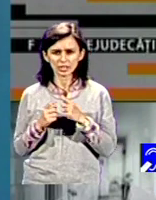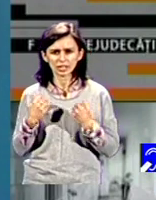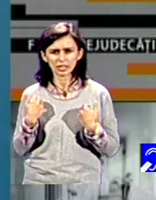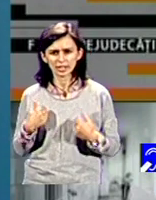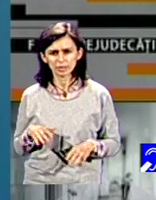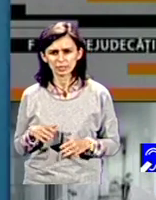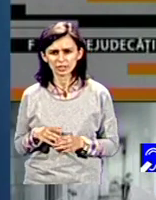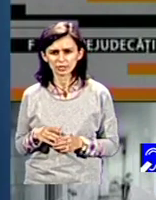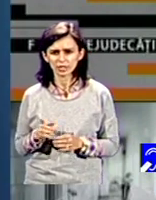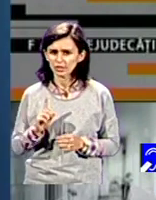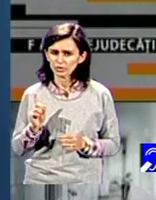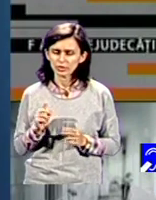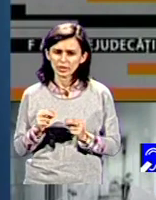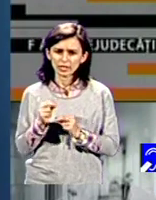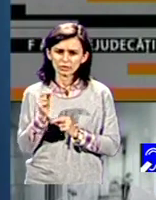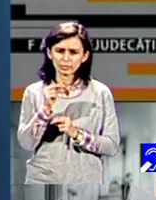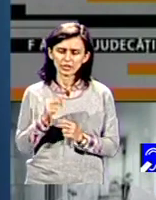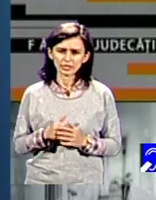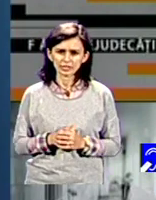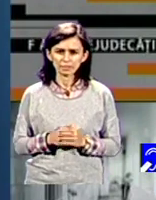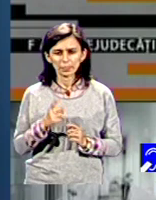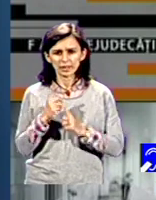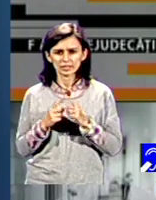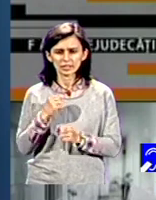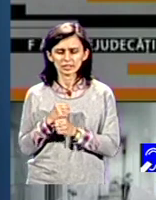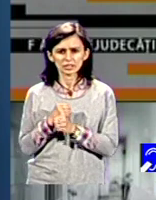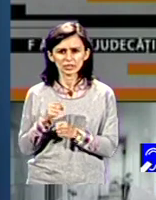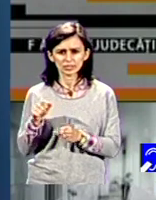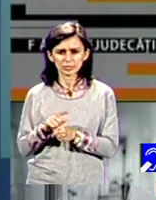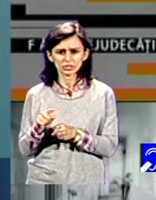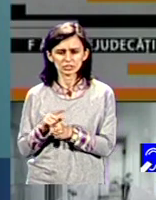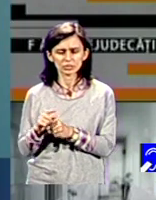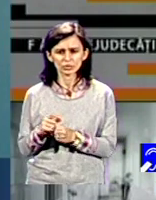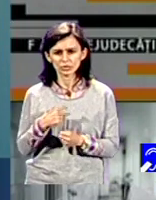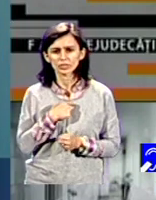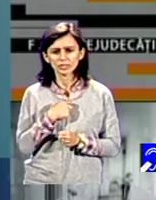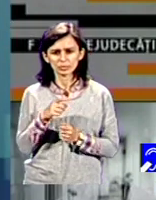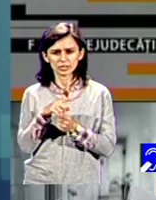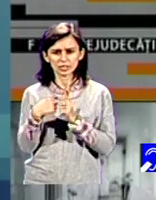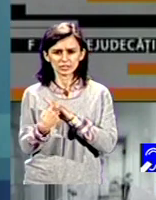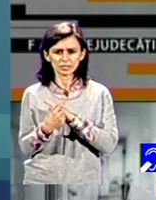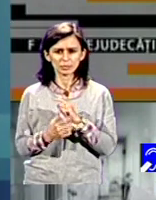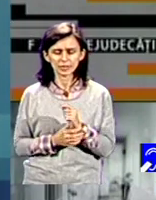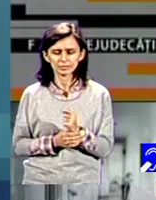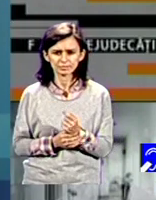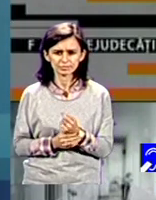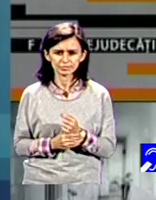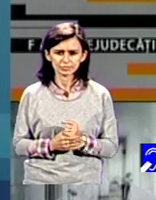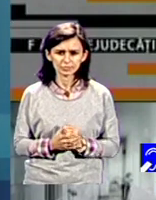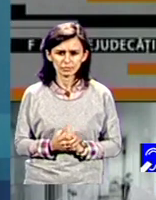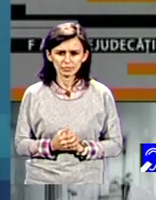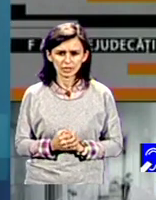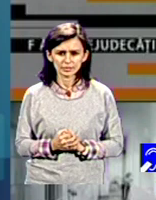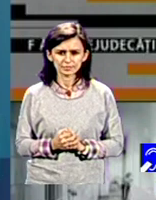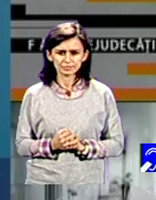adică în momentul în care se lucrează pe pe această dimensiune lucruri se pot schimba Plus că Ați completat de a dumneavoastră nu